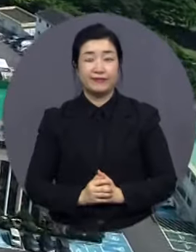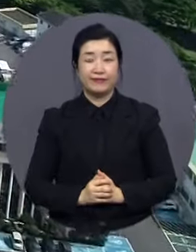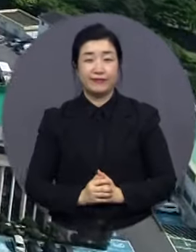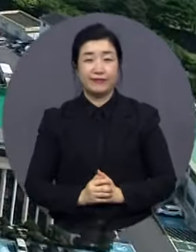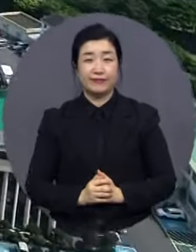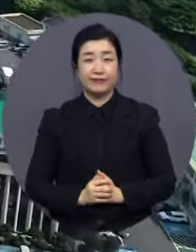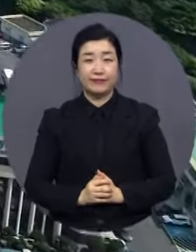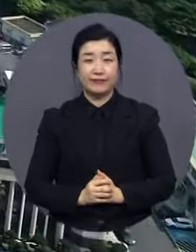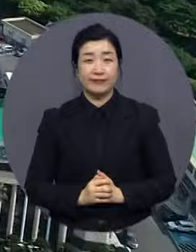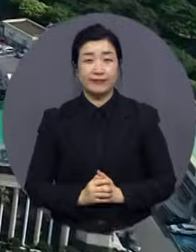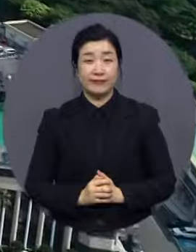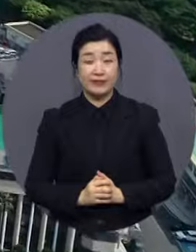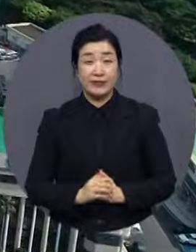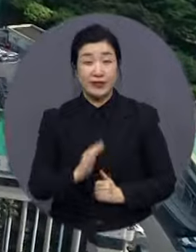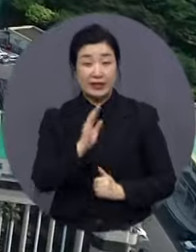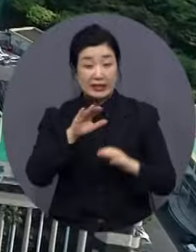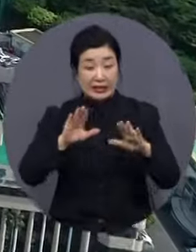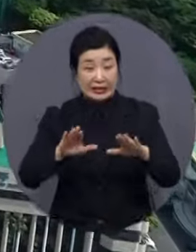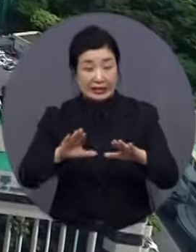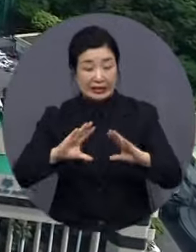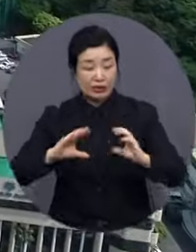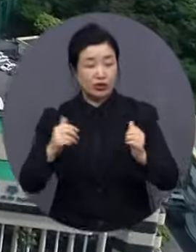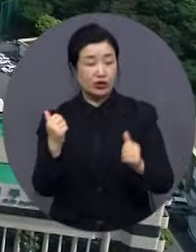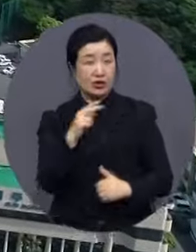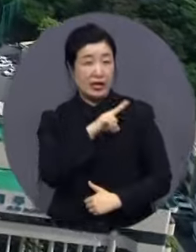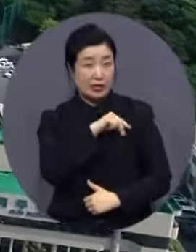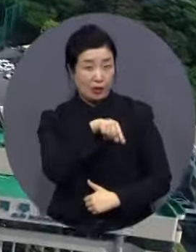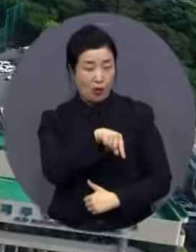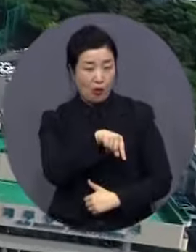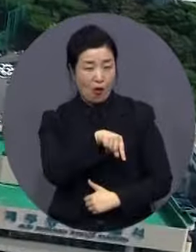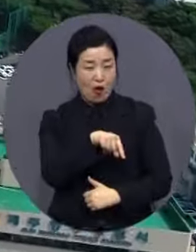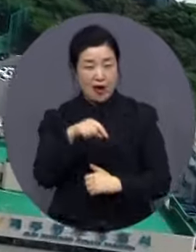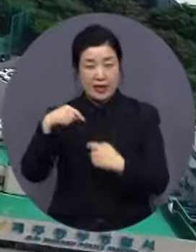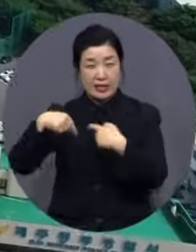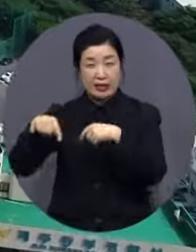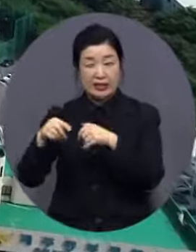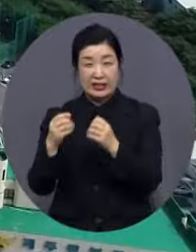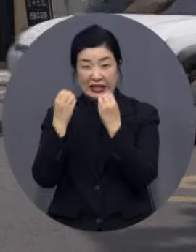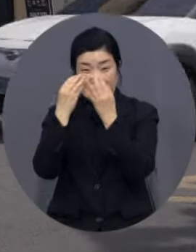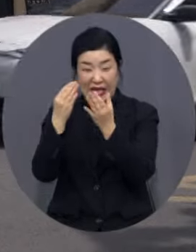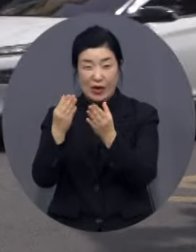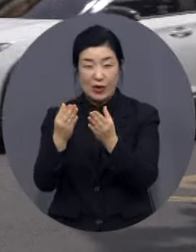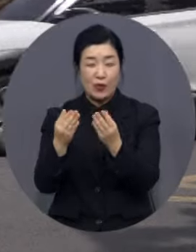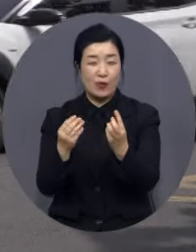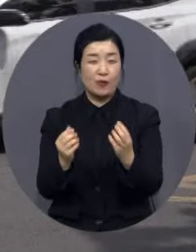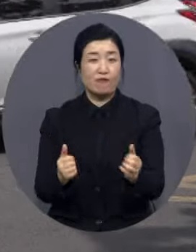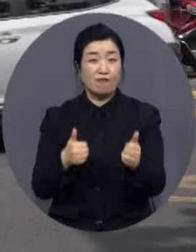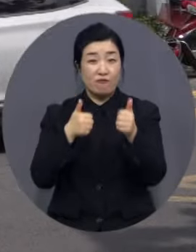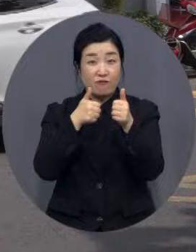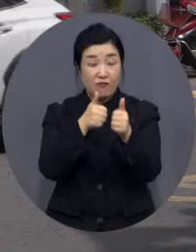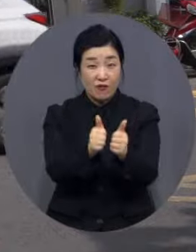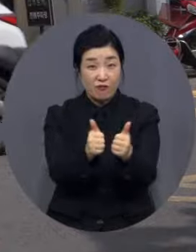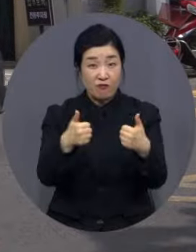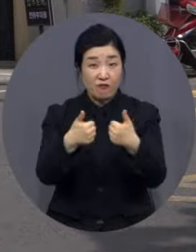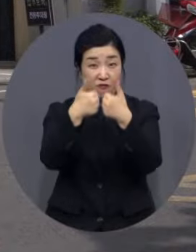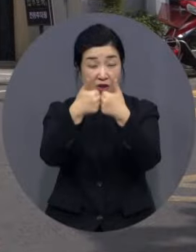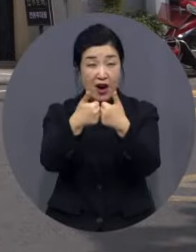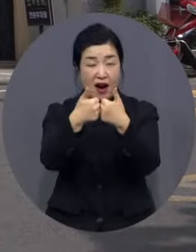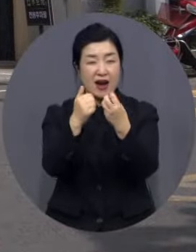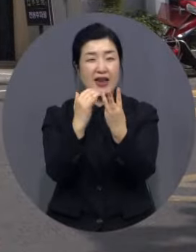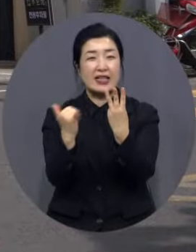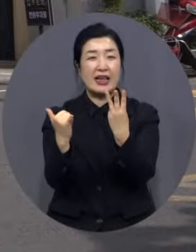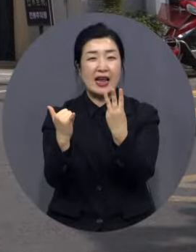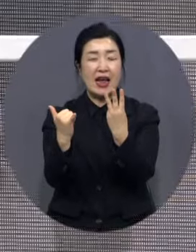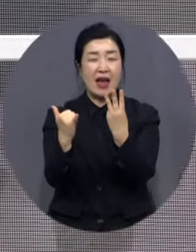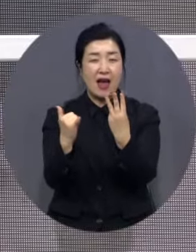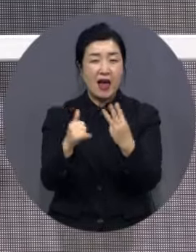다녀왔습니다 현역 국회의원과 정치 신인들이 맞붙는 제주시을 선거구 김한규 더불어민주당 후보는